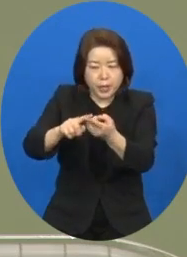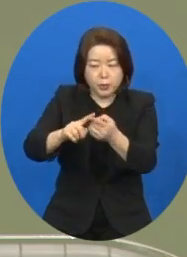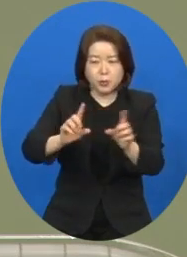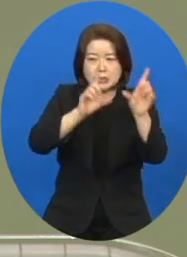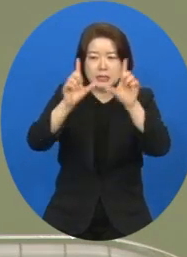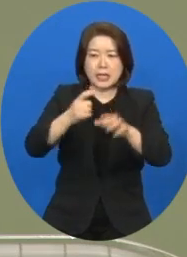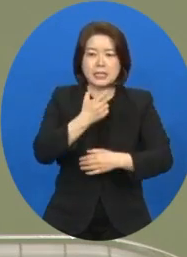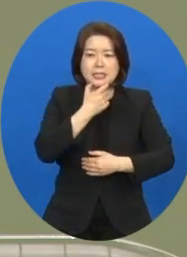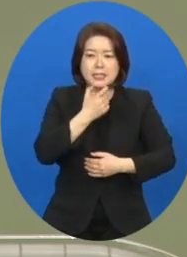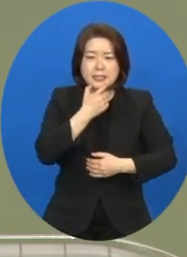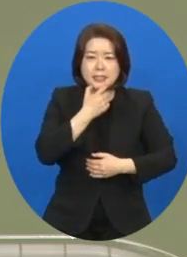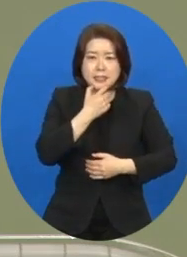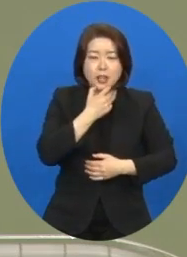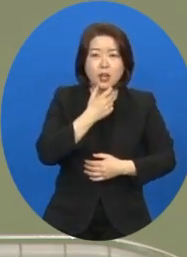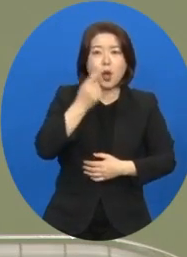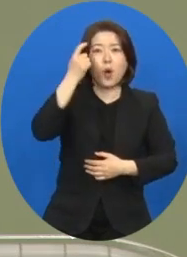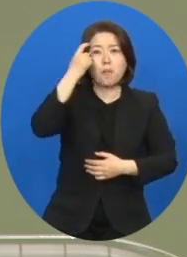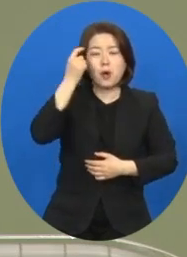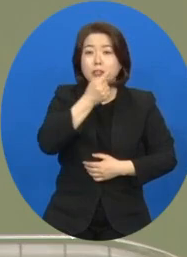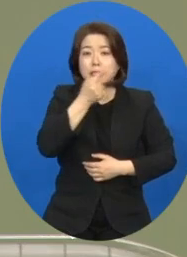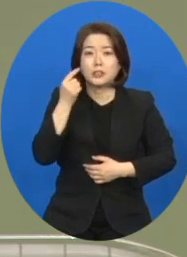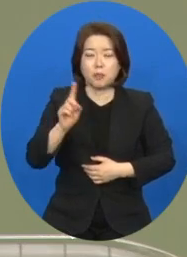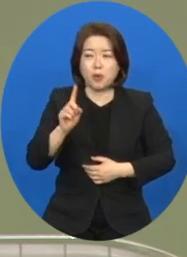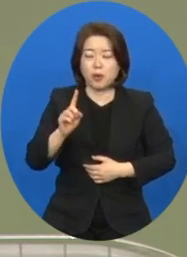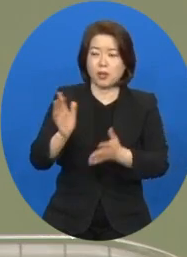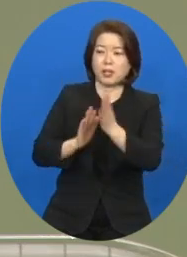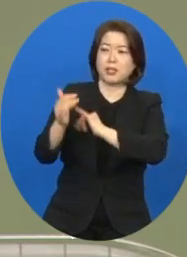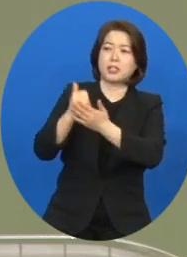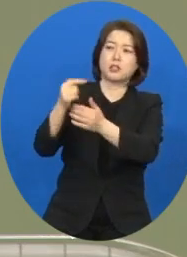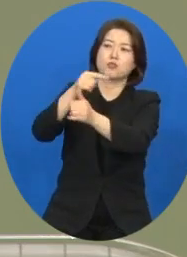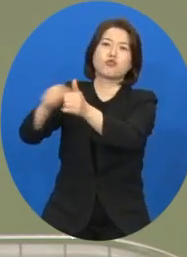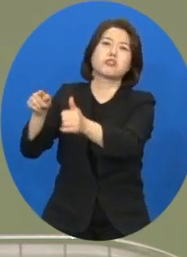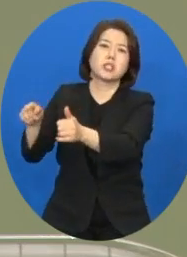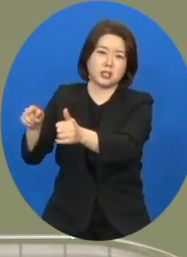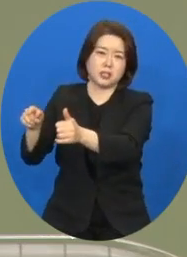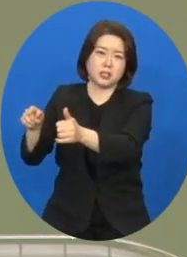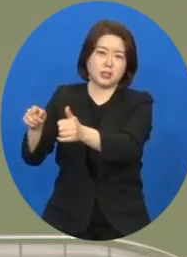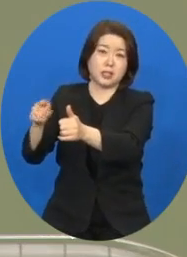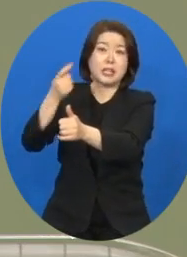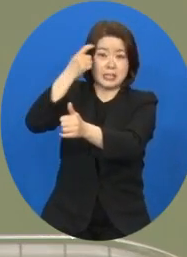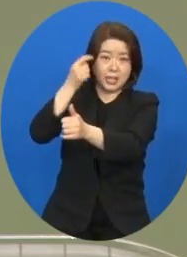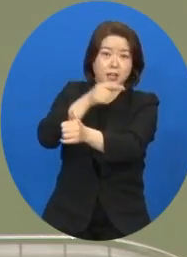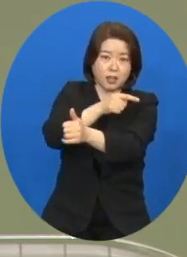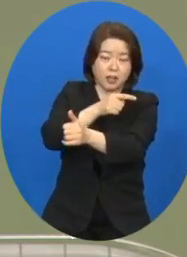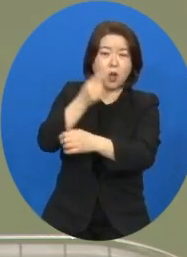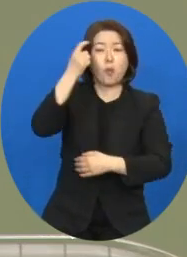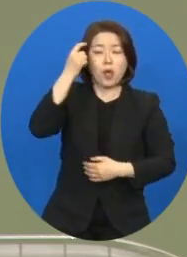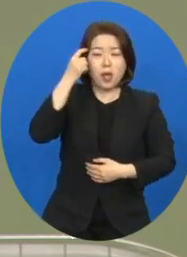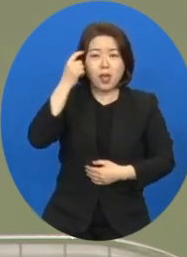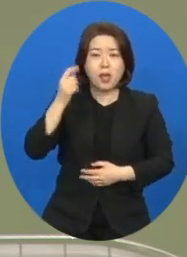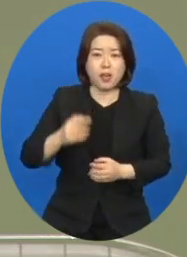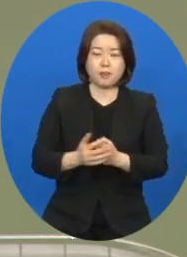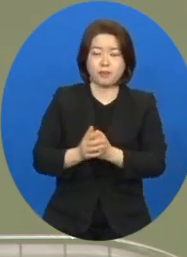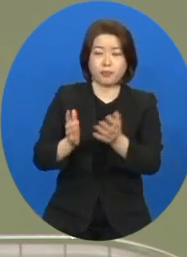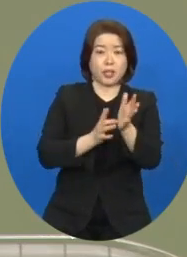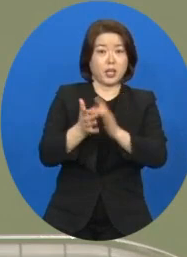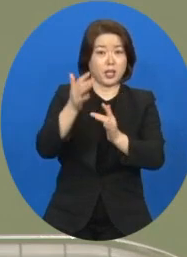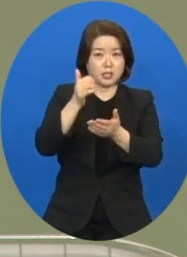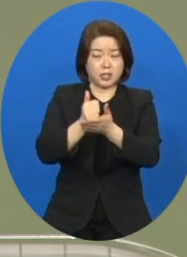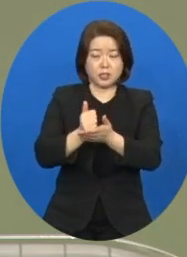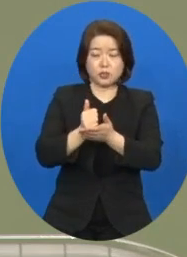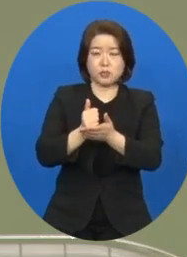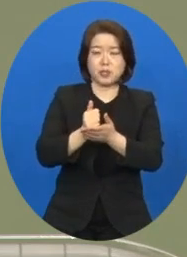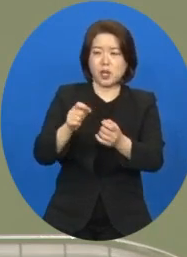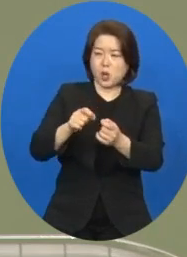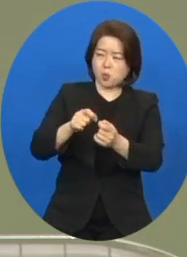증거가 예수님을 죽이려고 한 겁니다. 예수님을 죽이려고 그들이 생각했던 이유는 예수님이 38년